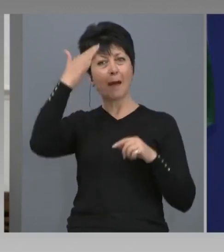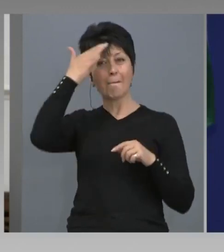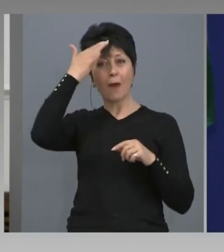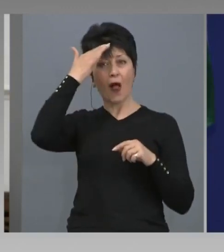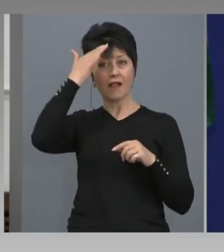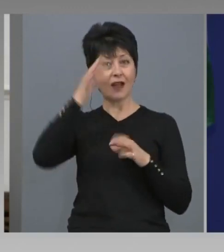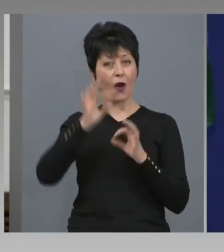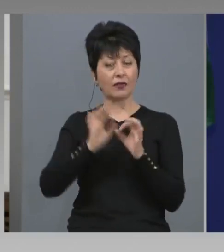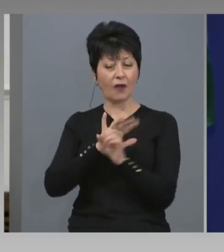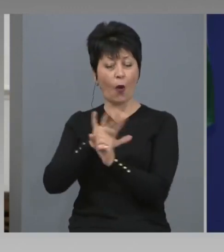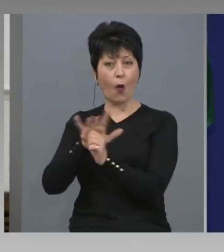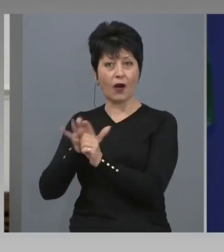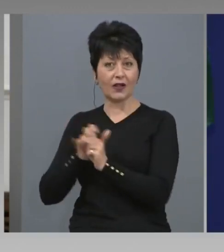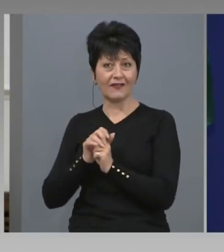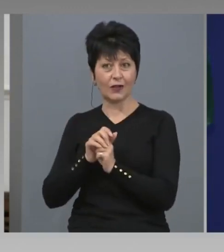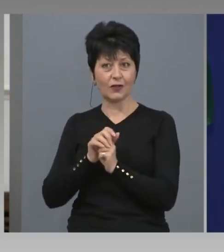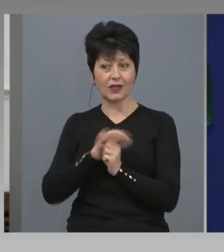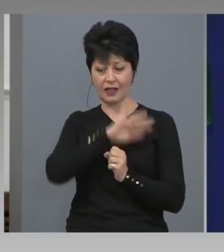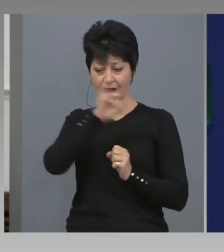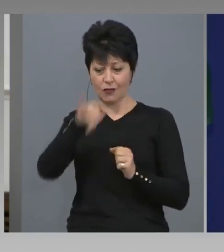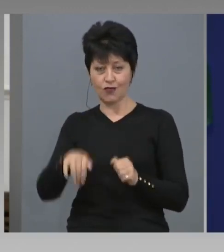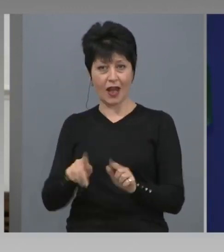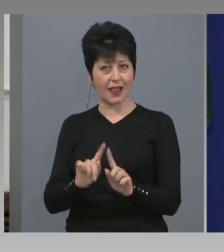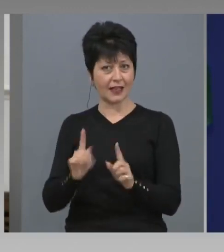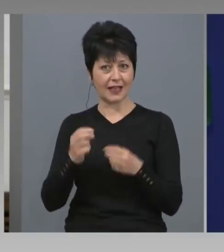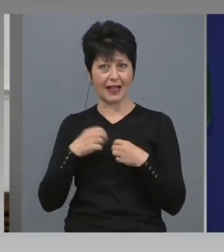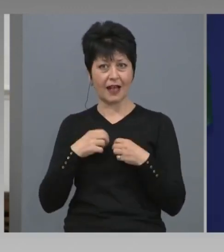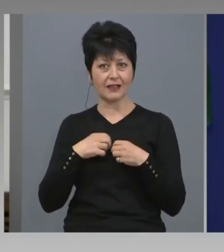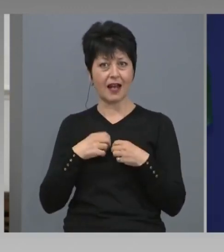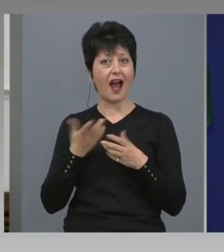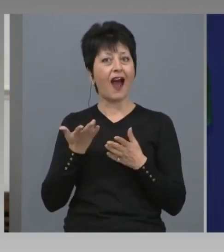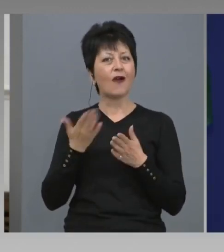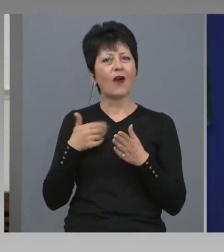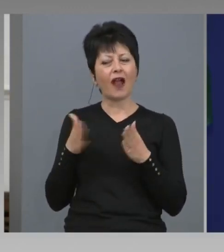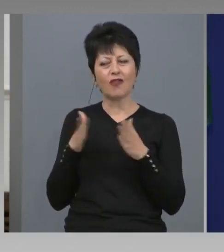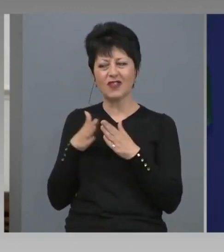А чак като са си отишли в Хасково или къде беше?